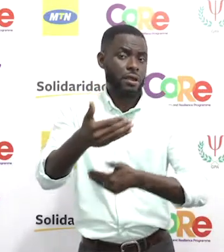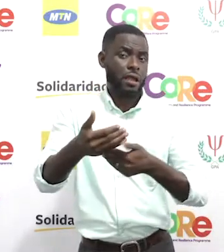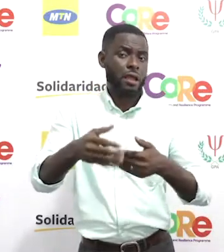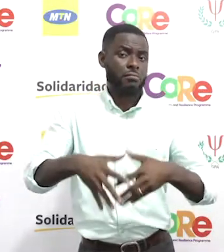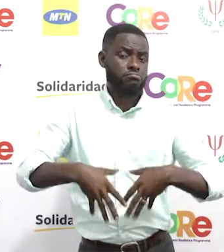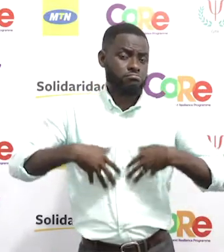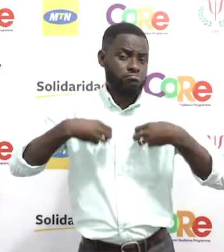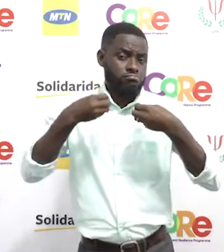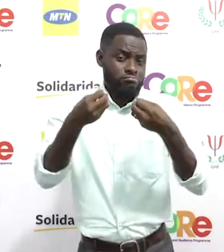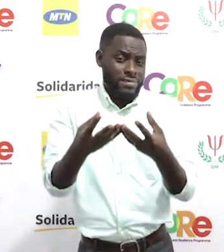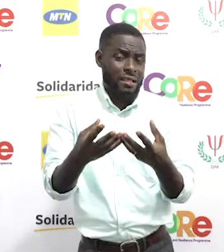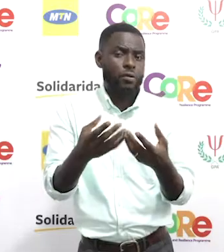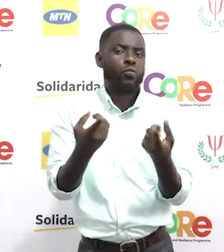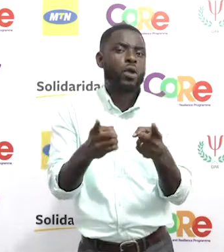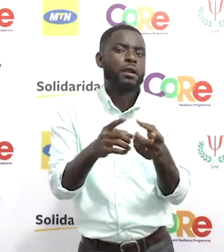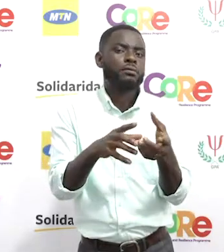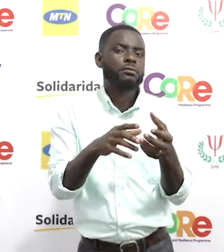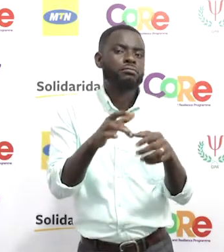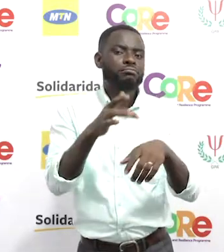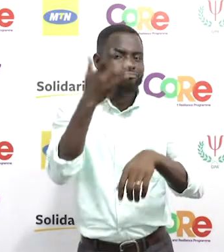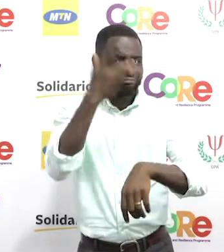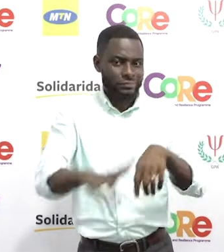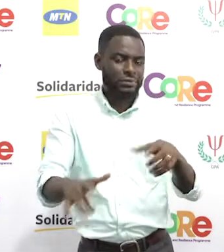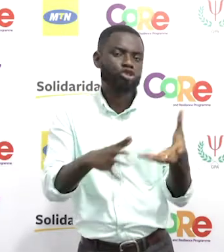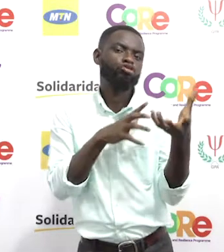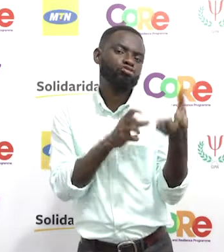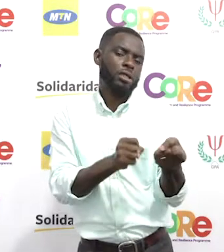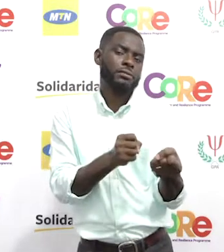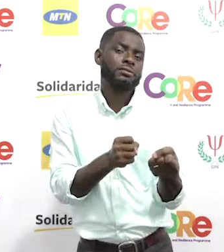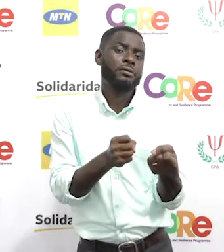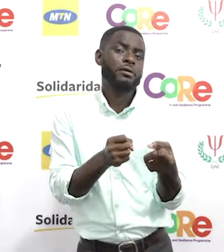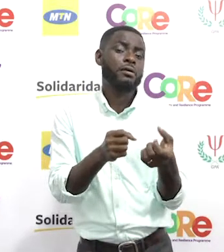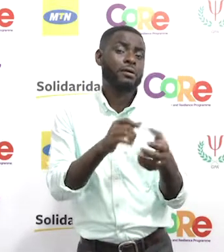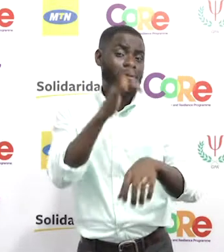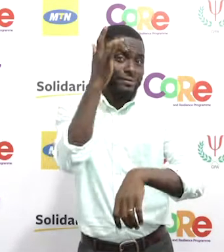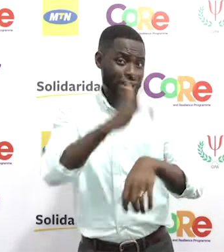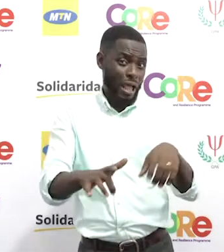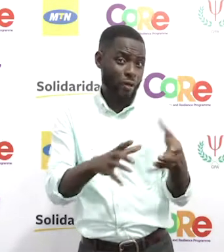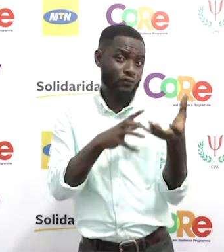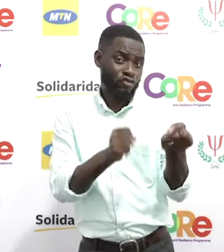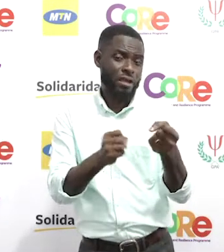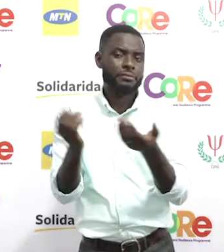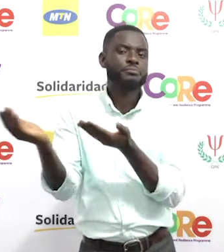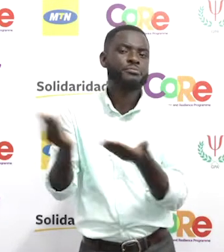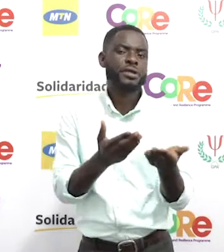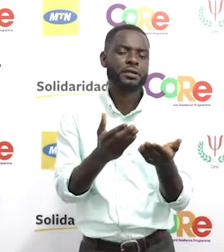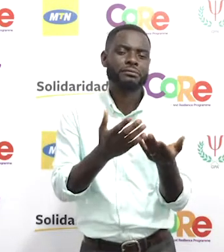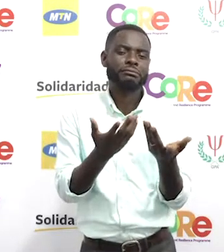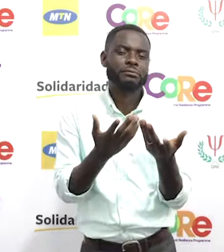jyo shishi fio fio fio, keke e jekbo kra. Fe jeni abehe mwke yeli.